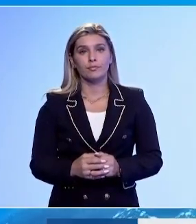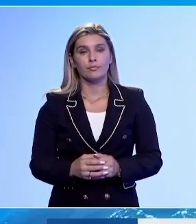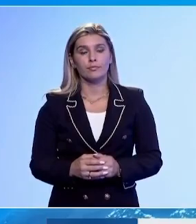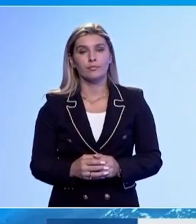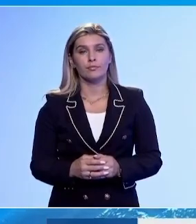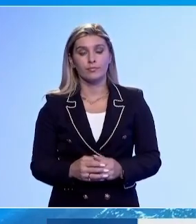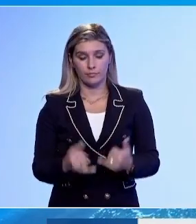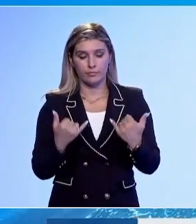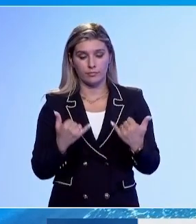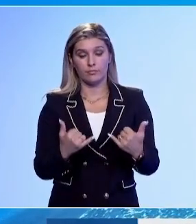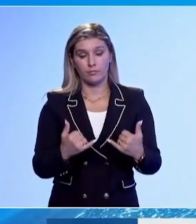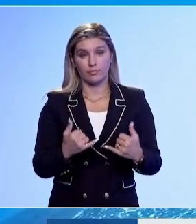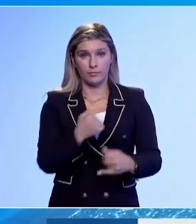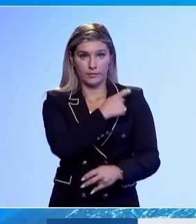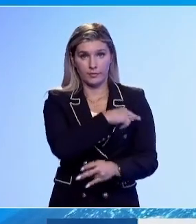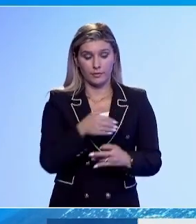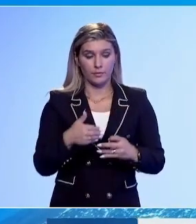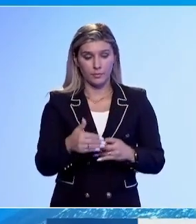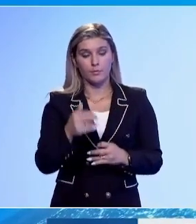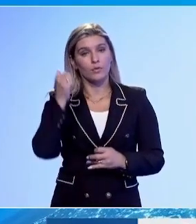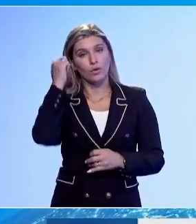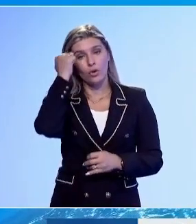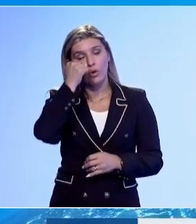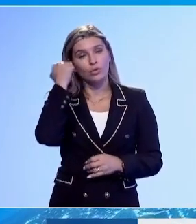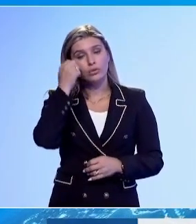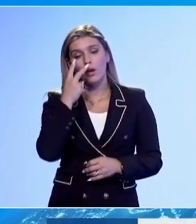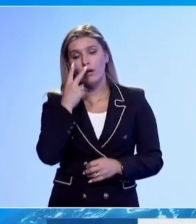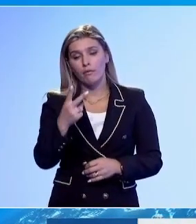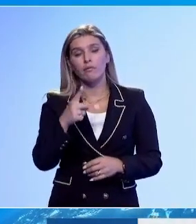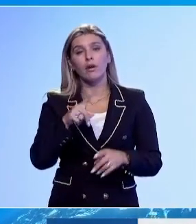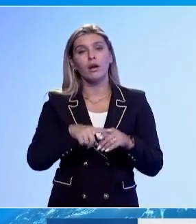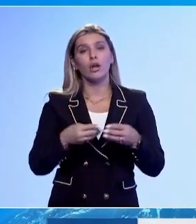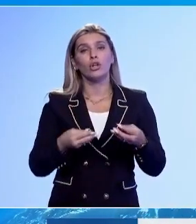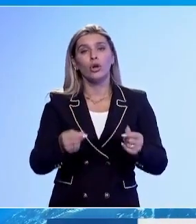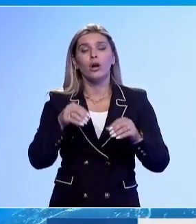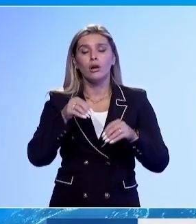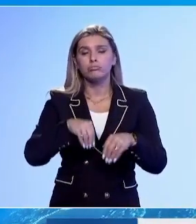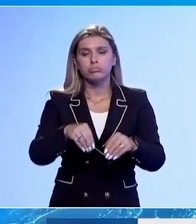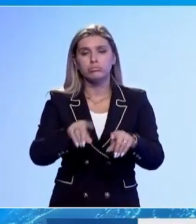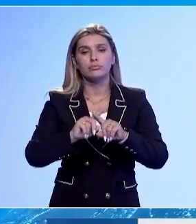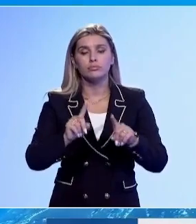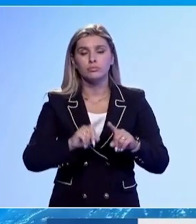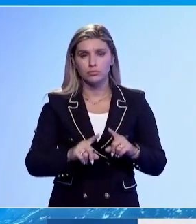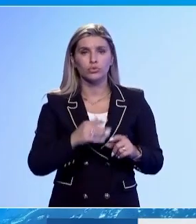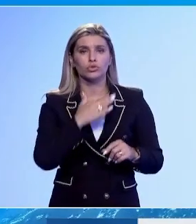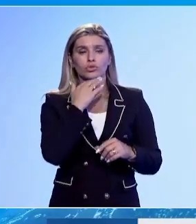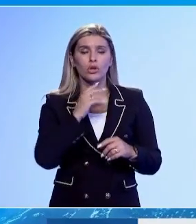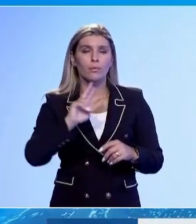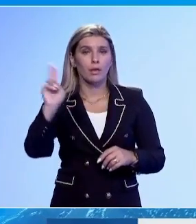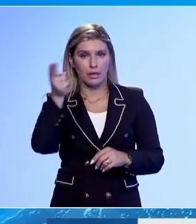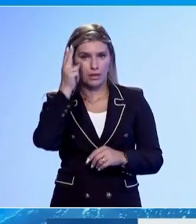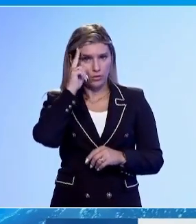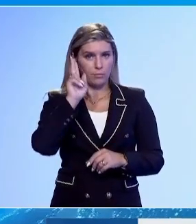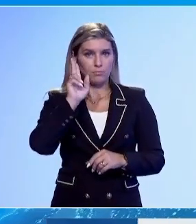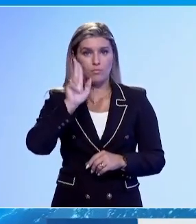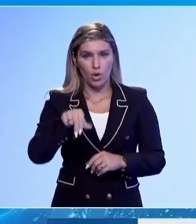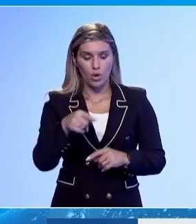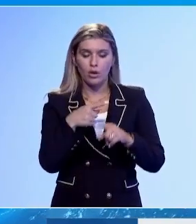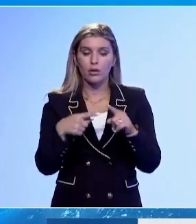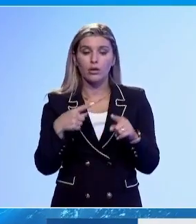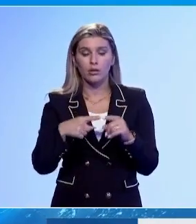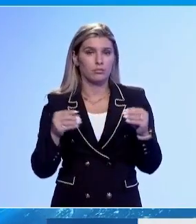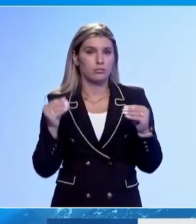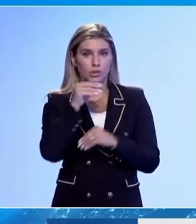Aktualisht këtë vit Kosova ka rekordin e të mbjellave në të gjitha kulturat e posaçërisht në sektorin e dritrave. Mbi